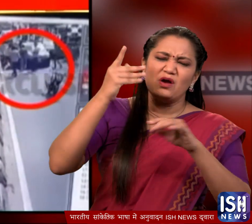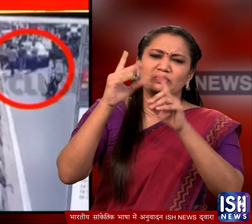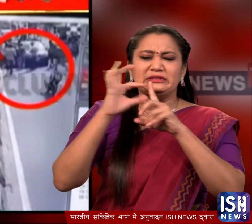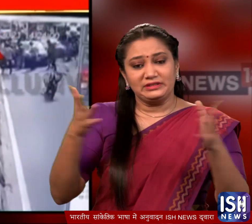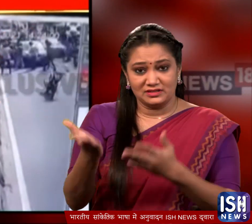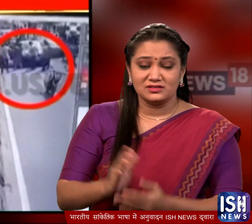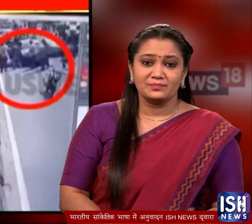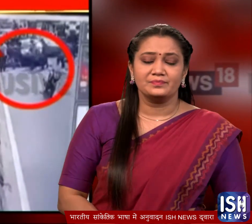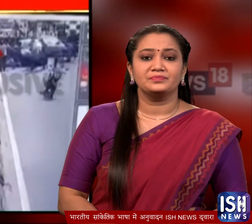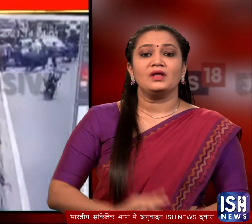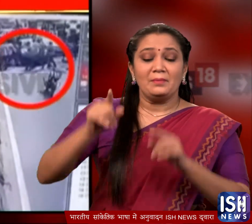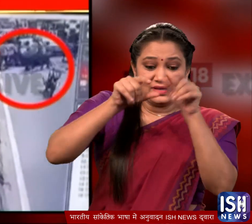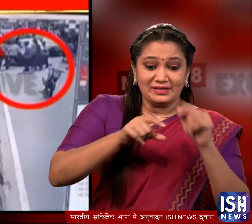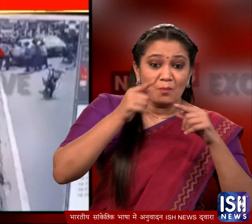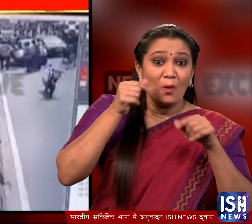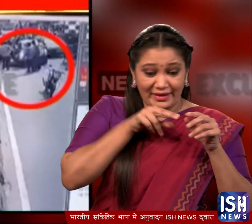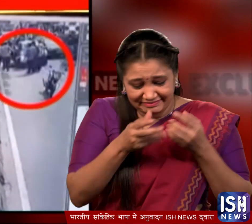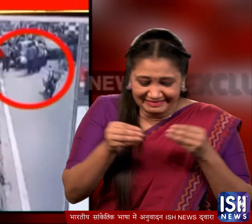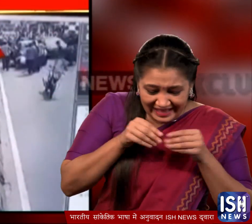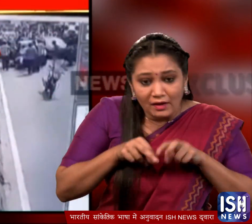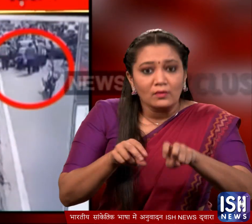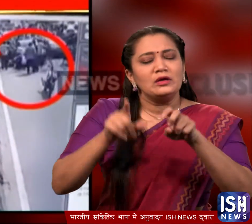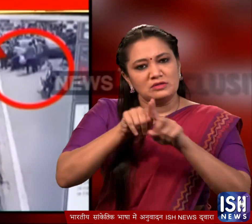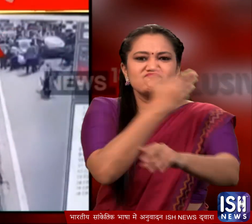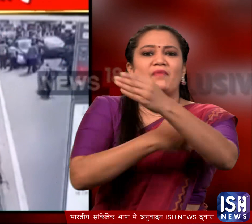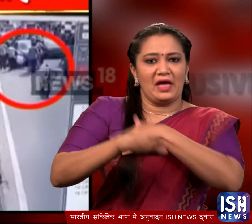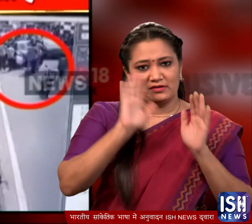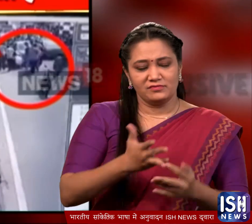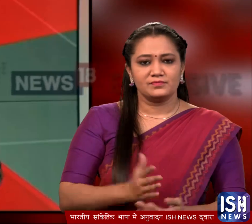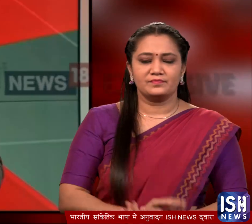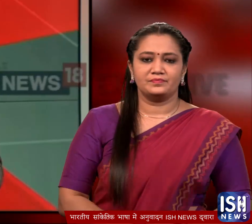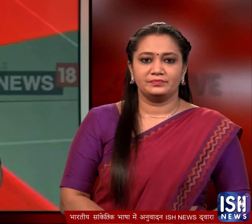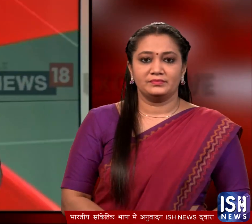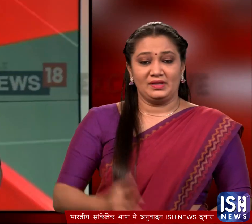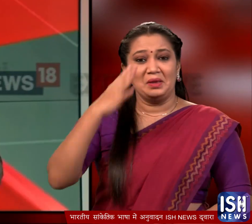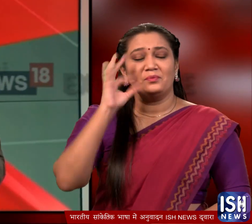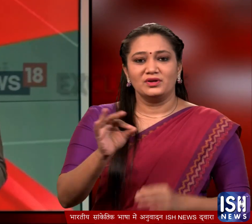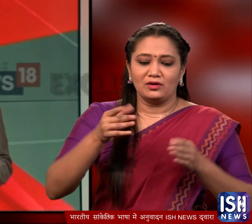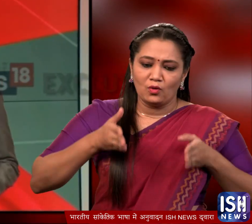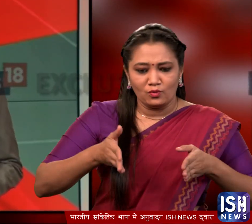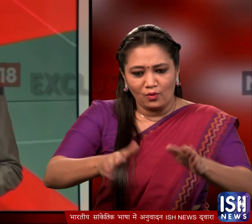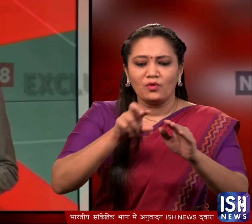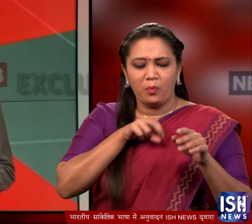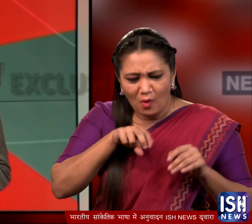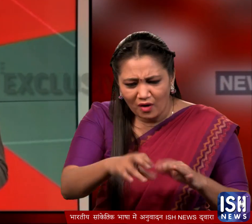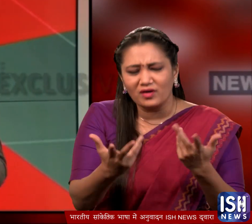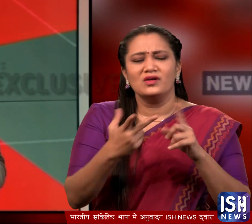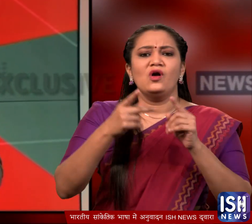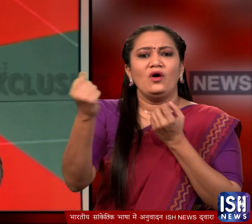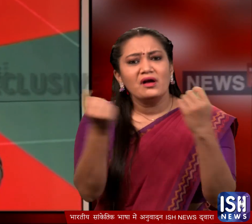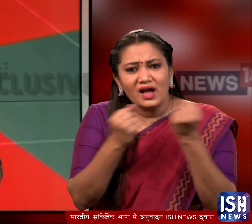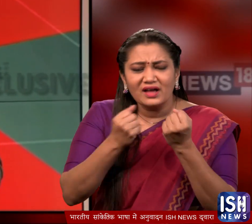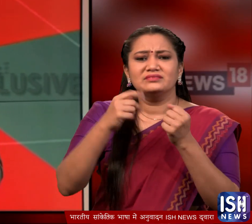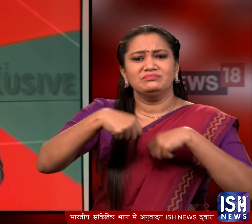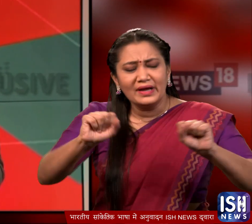गहरी चोटें आईं, जबकि उसने जिस आदमी को टक्कर मारी थी वो भी जख्मी हो गया। सौभाग्य की बात यह कि सड़क पर पैदल चलने या गाड़ी